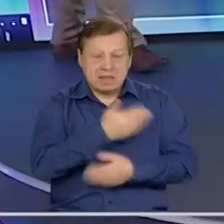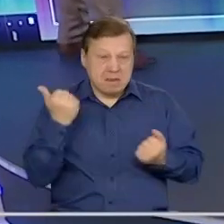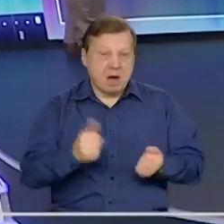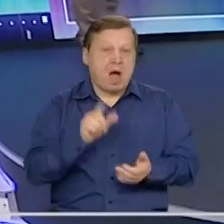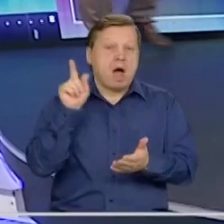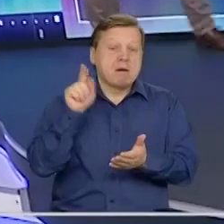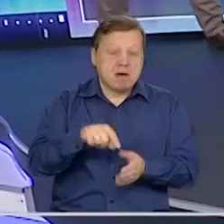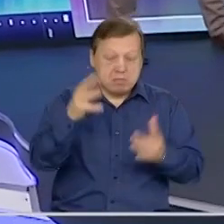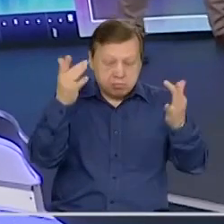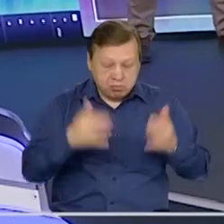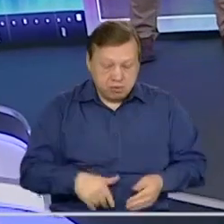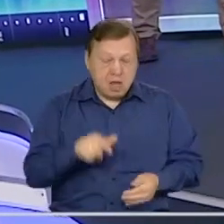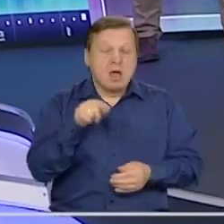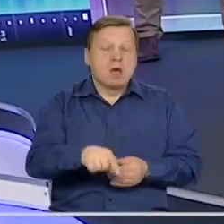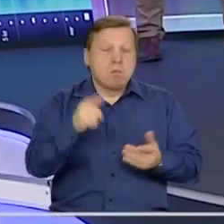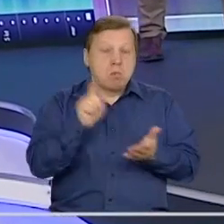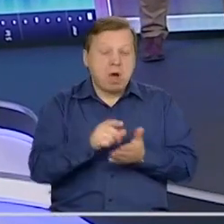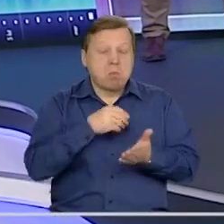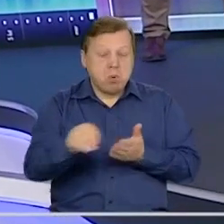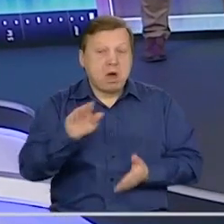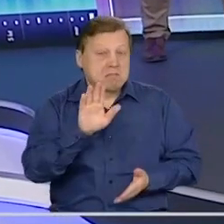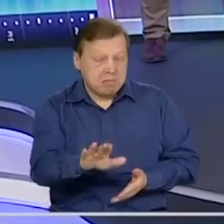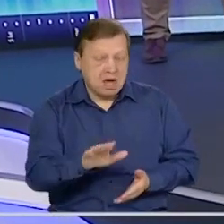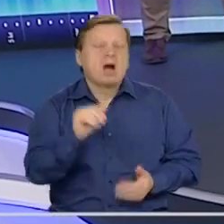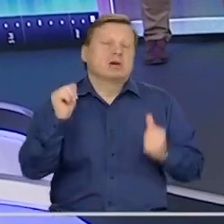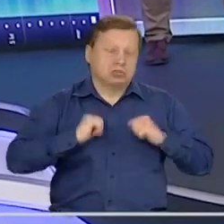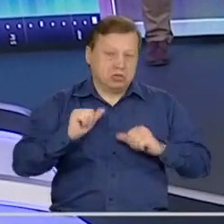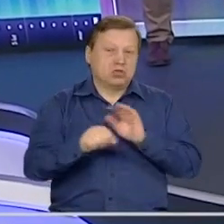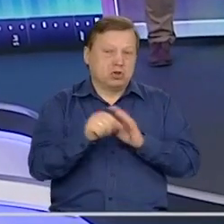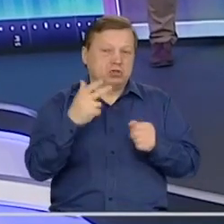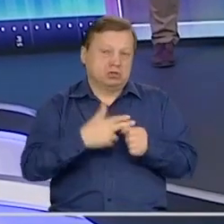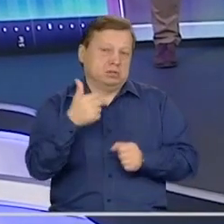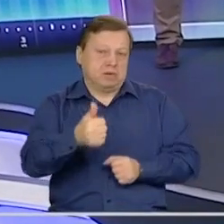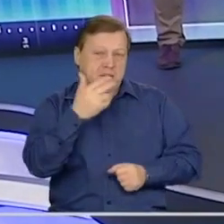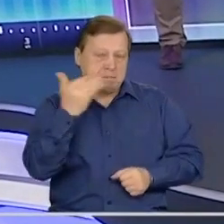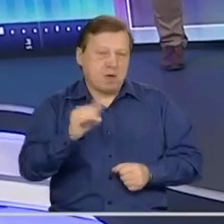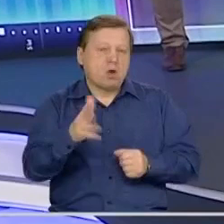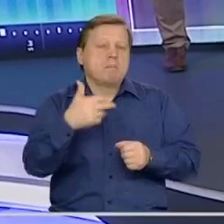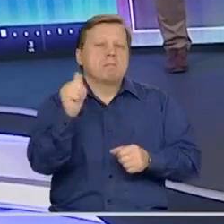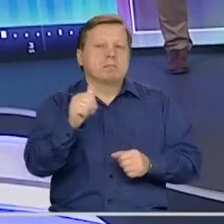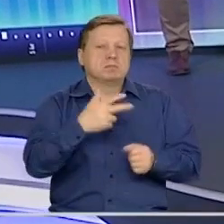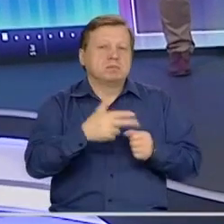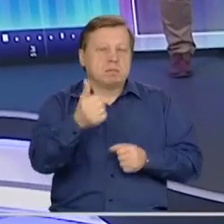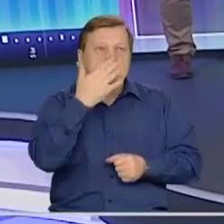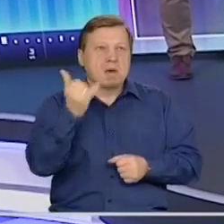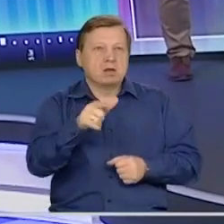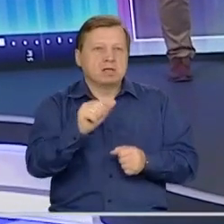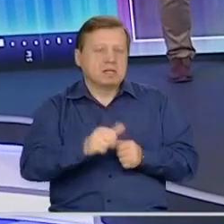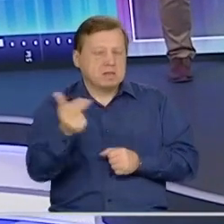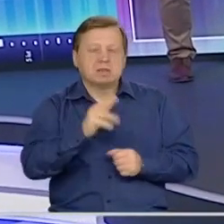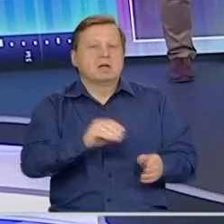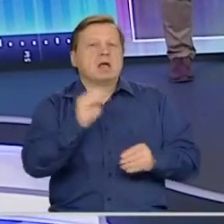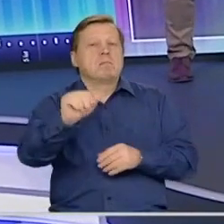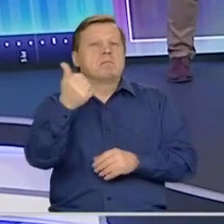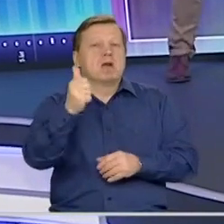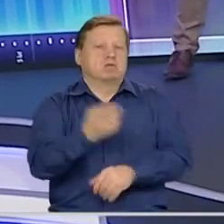zapłaty, no to czeka do 30 maja, w tym wypadku rzecz będzie jednak do 1 czerwca, bo 31 maja wypada nam w niedzielę, więc